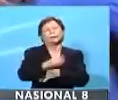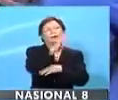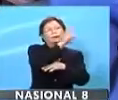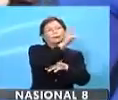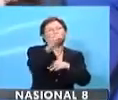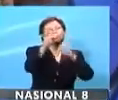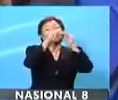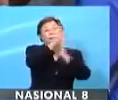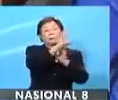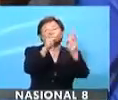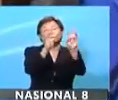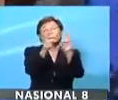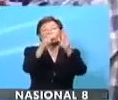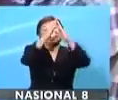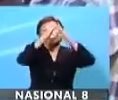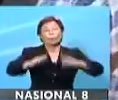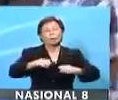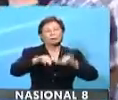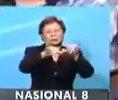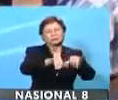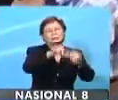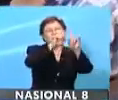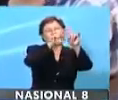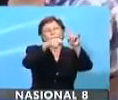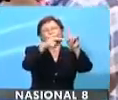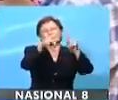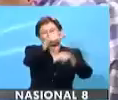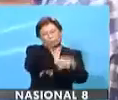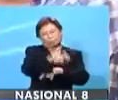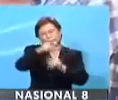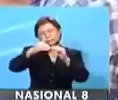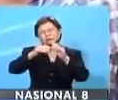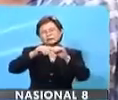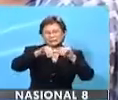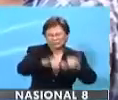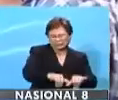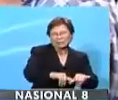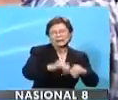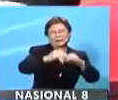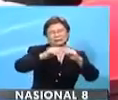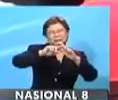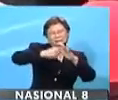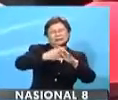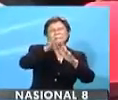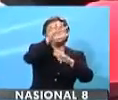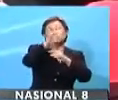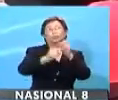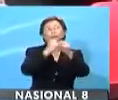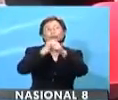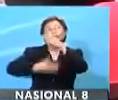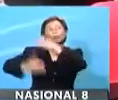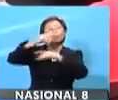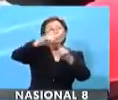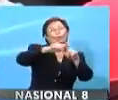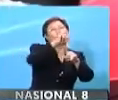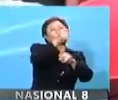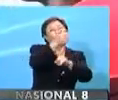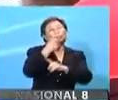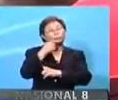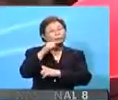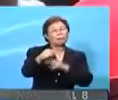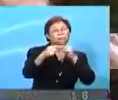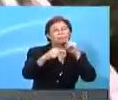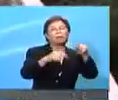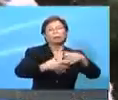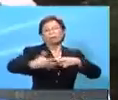rumah terbabit dihuni lebih 1,000 penduduk sejak lebih 50 tahun lalu. Oktober tahun lepas, mereka diarah mengosongkan